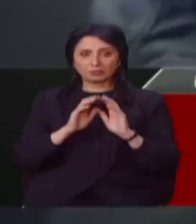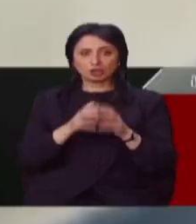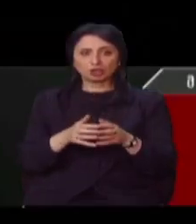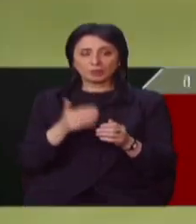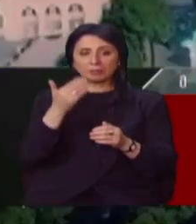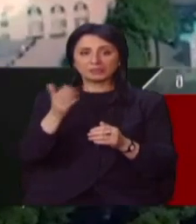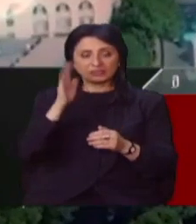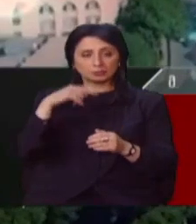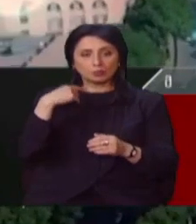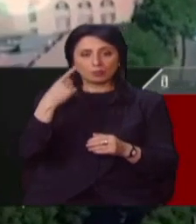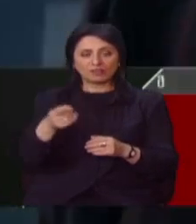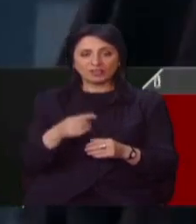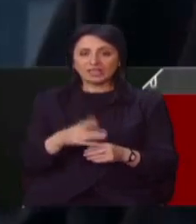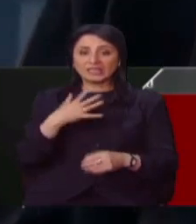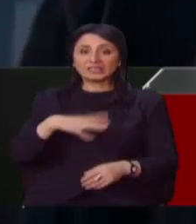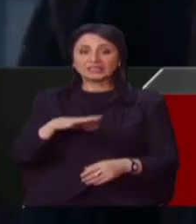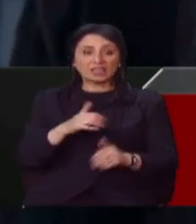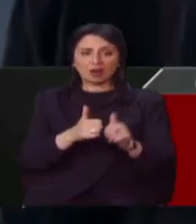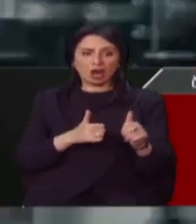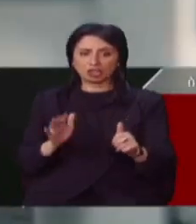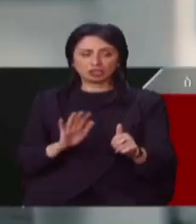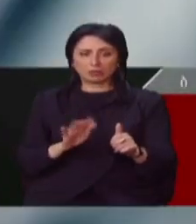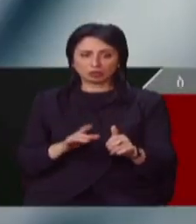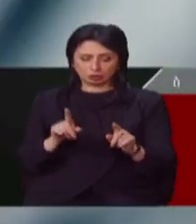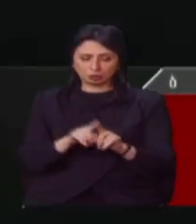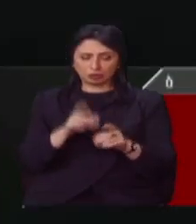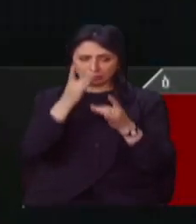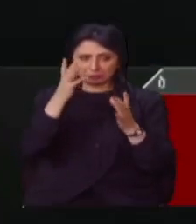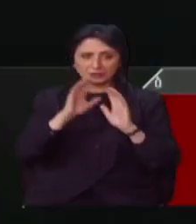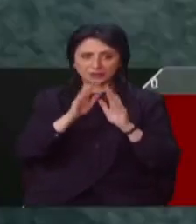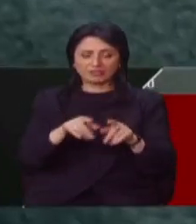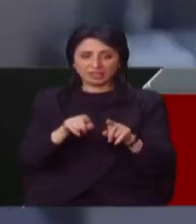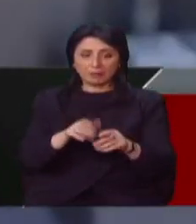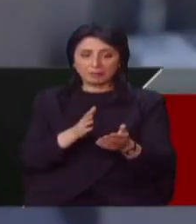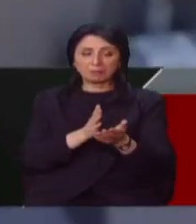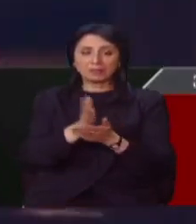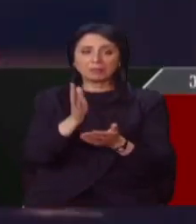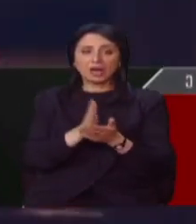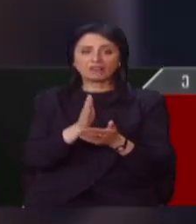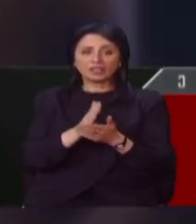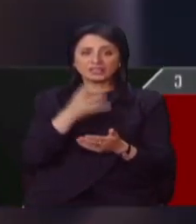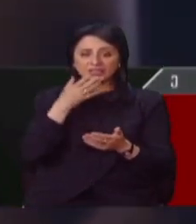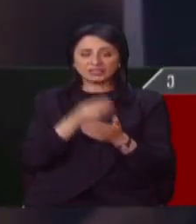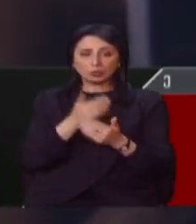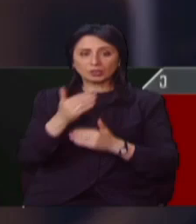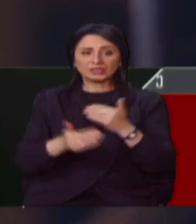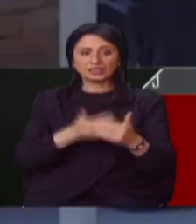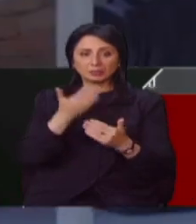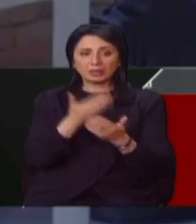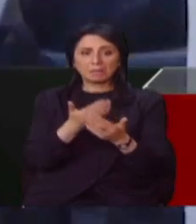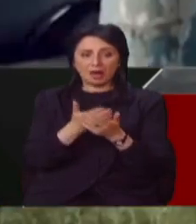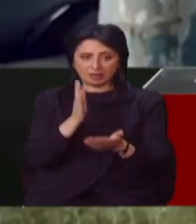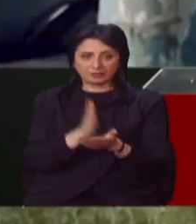და მისი მომავალი. არც საქართველო ჩამორჩება დანარჩენ ცივილიზებულ სამყაროს და ამ მიმართულებით საკუთარ წარმატებულ